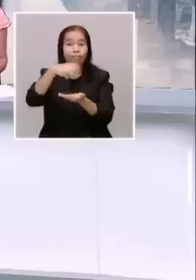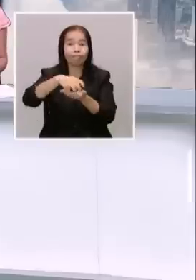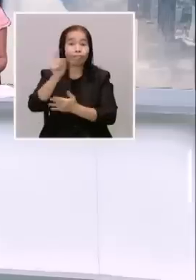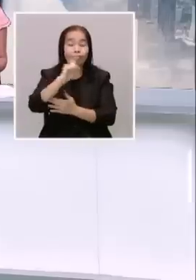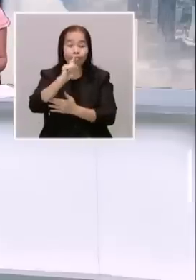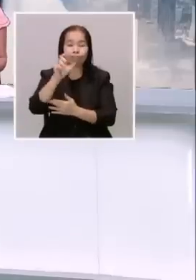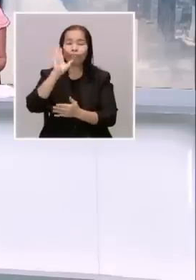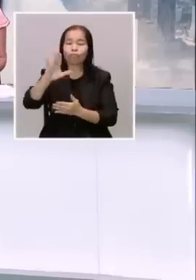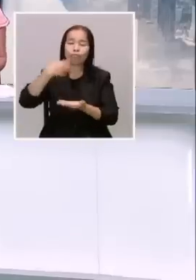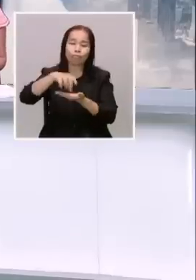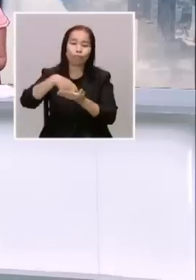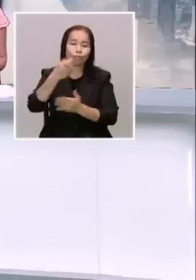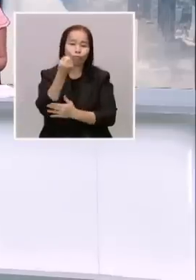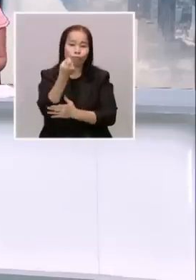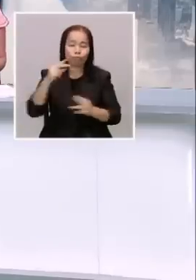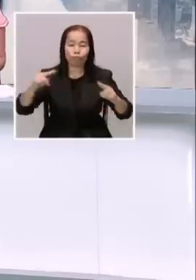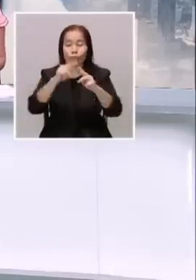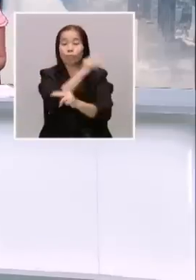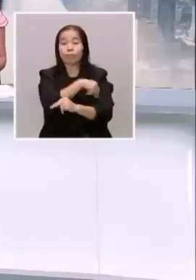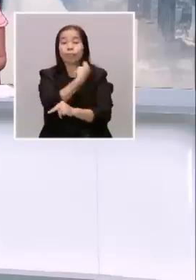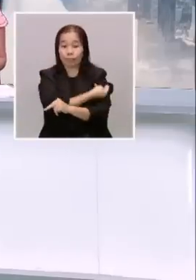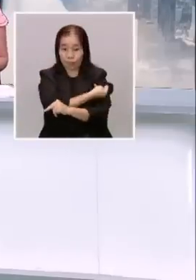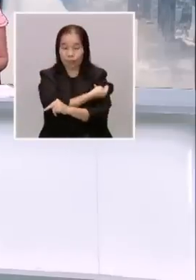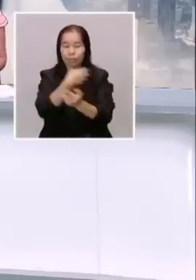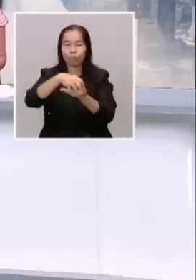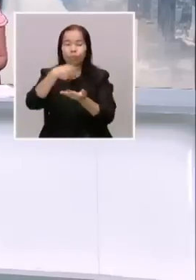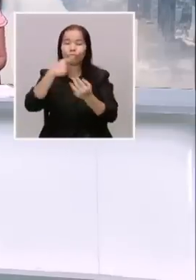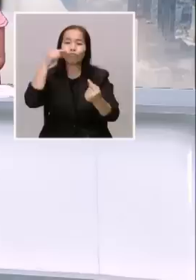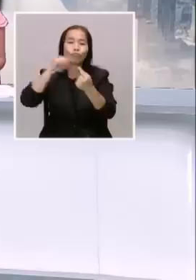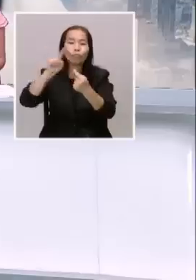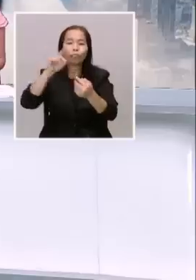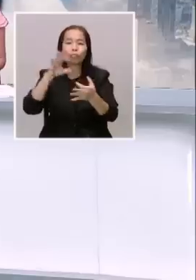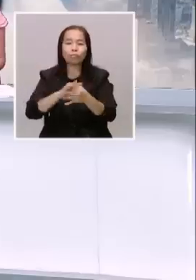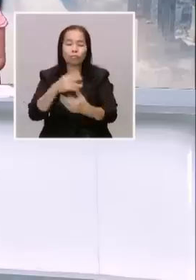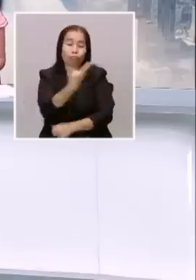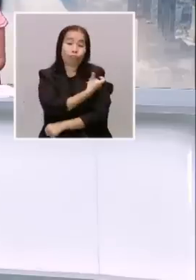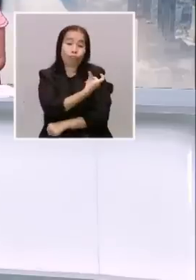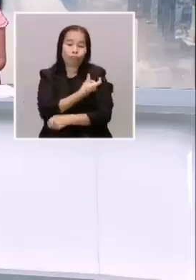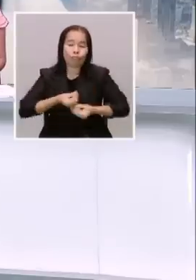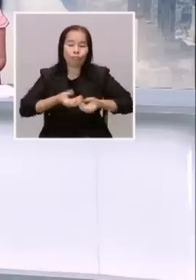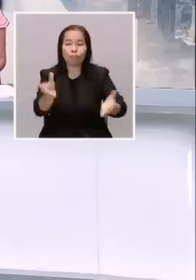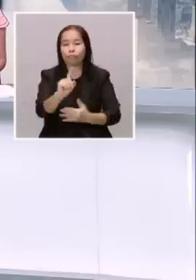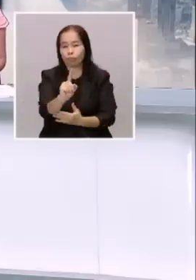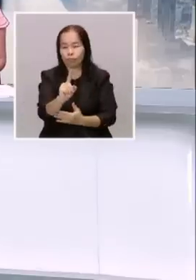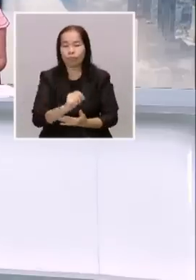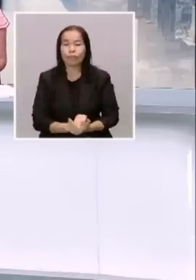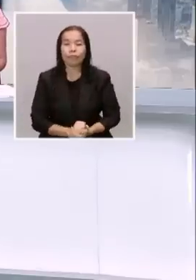ไปติดตามการแถลงสดที่กระทรวงสาธารณสุขนะคะมีการพูดถึงเรื่องของการกระจายวัคซีนในประเทศไทยด้วยค่ะ